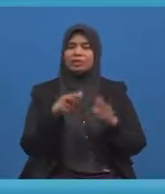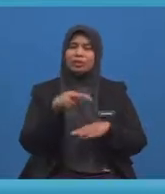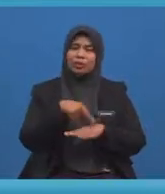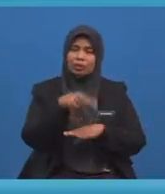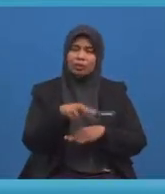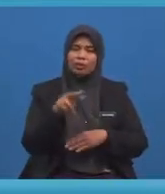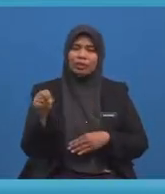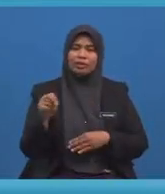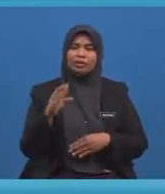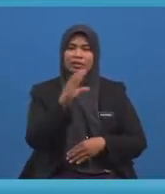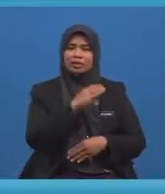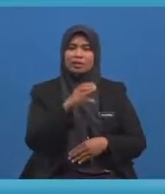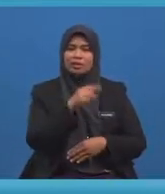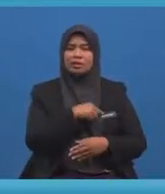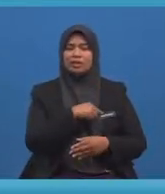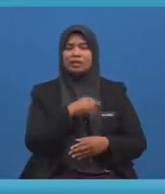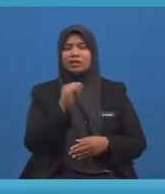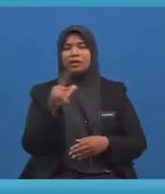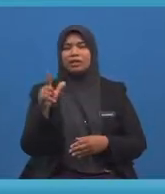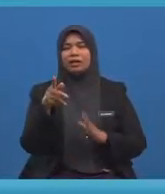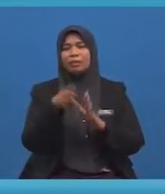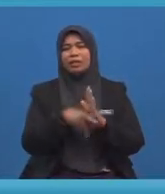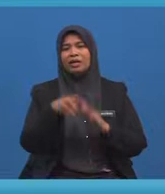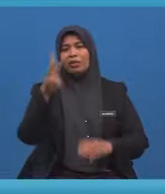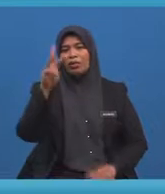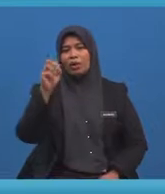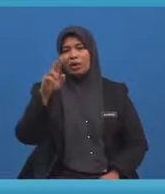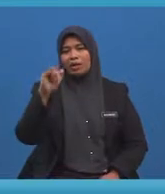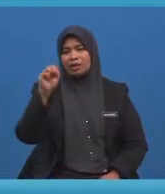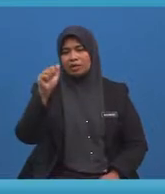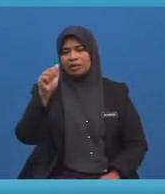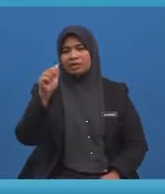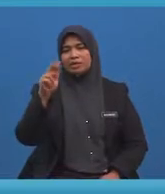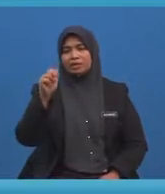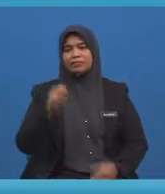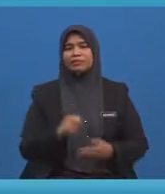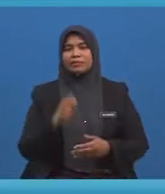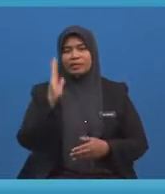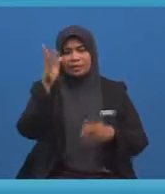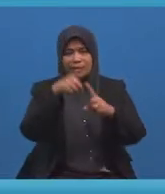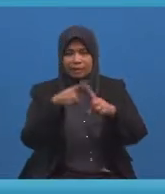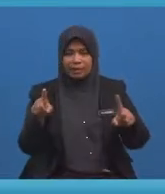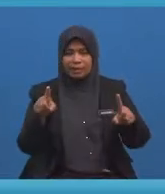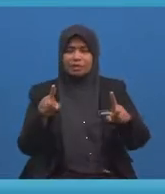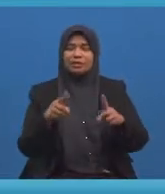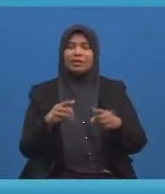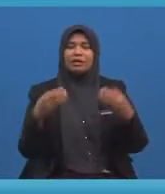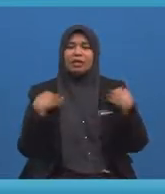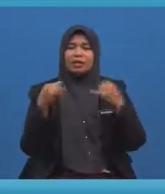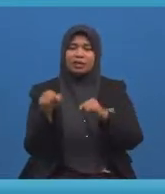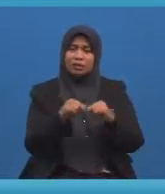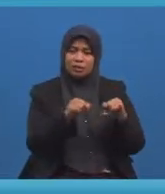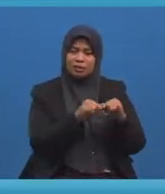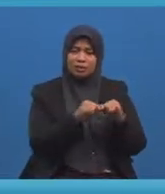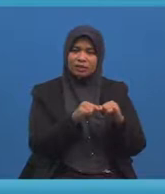ini dikenali sebagai pewarisan. Akan tetapi, ada juga